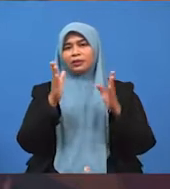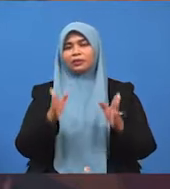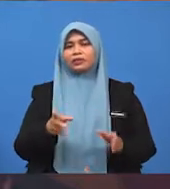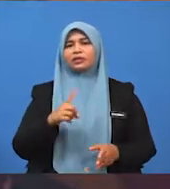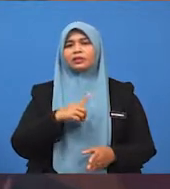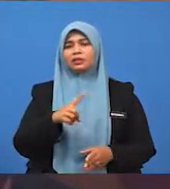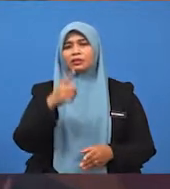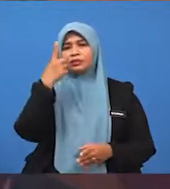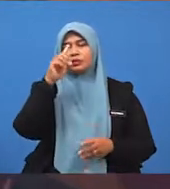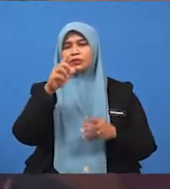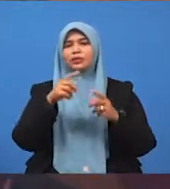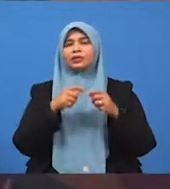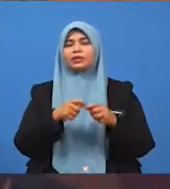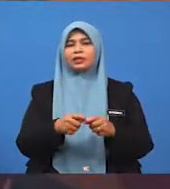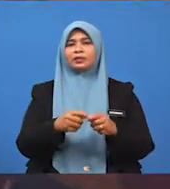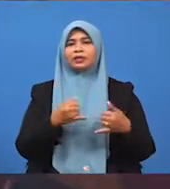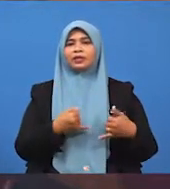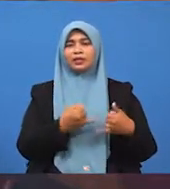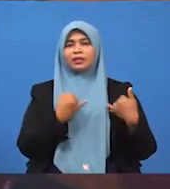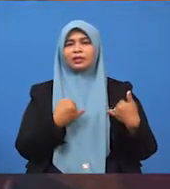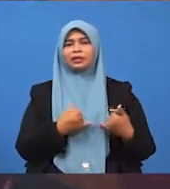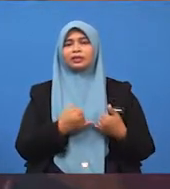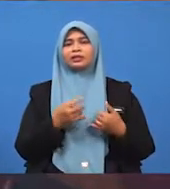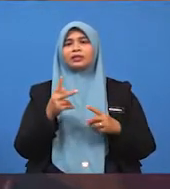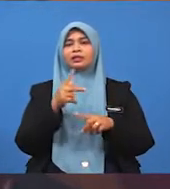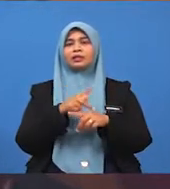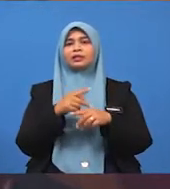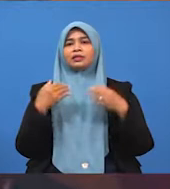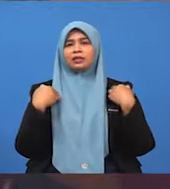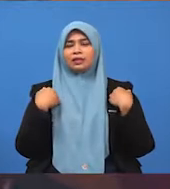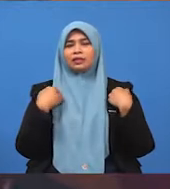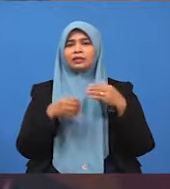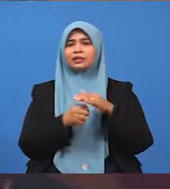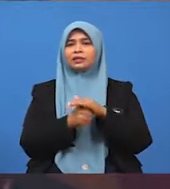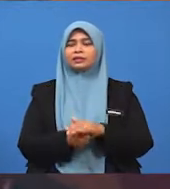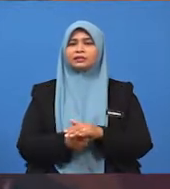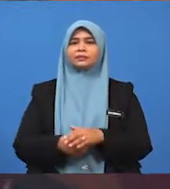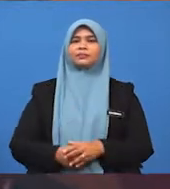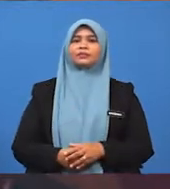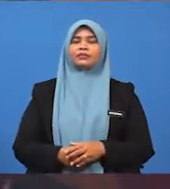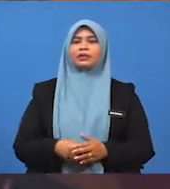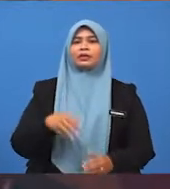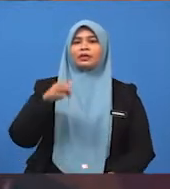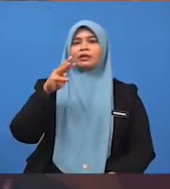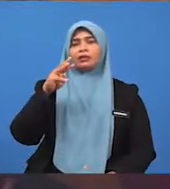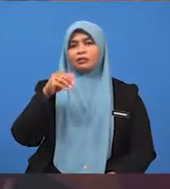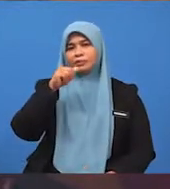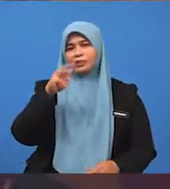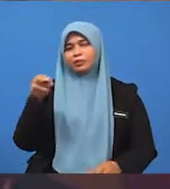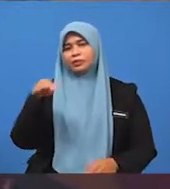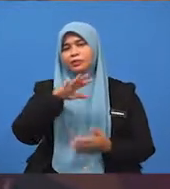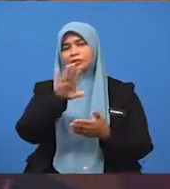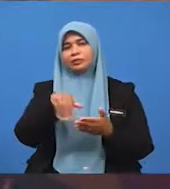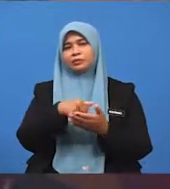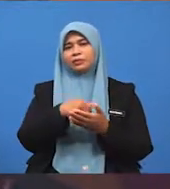sekalian, Allah Subhanahu Wa Taala telah menurunkan Al-Quran sebagai satu mukjizat terbesar yang